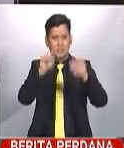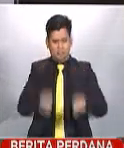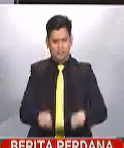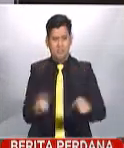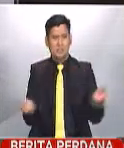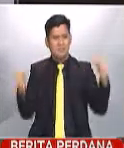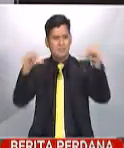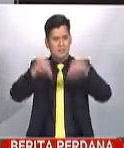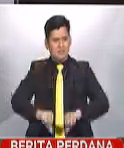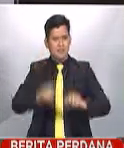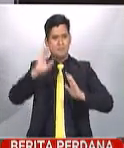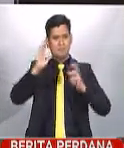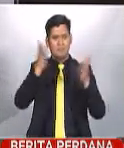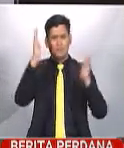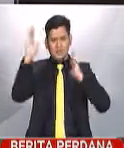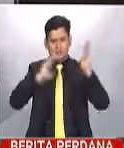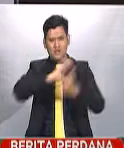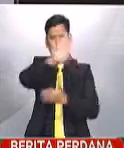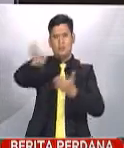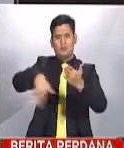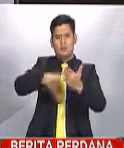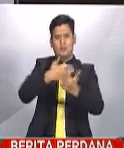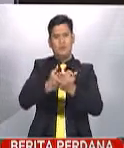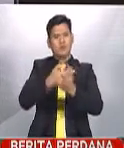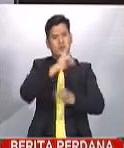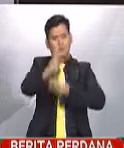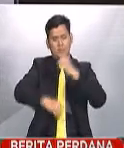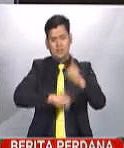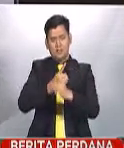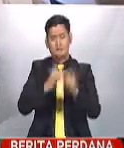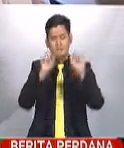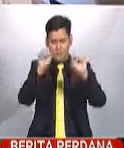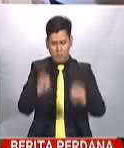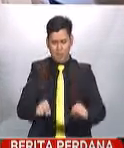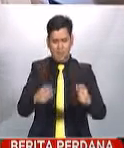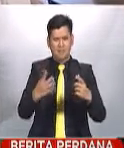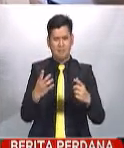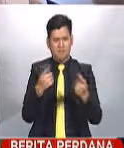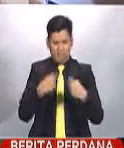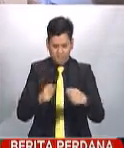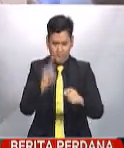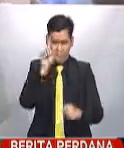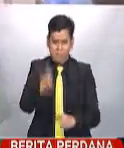exists throughout the world, different countries. So I think that's something that we need to deal with.